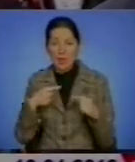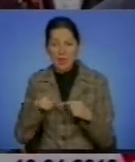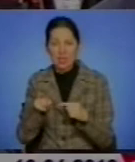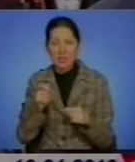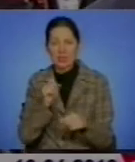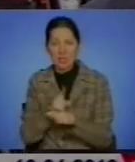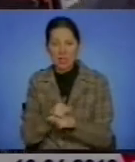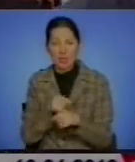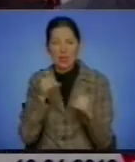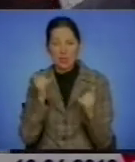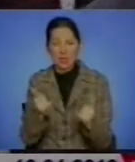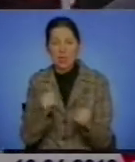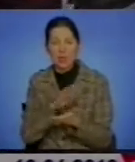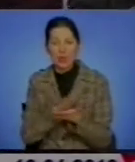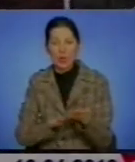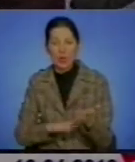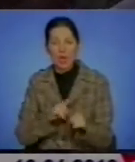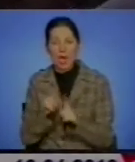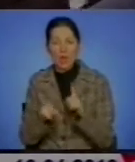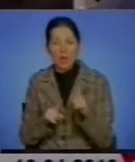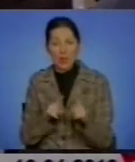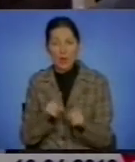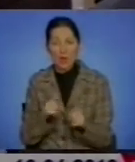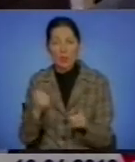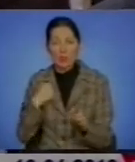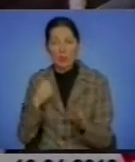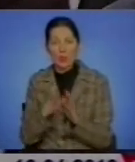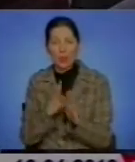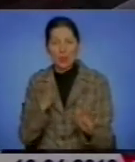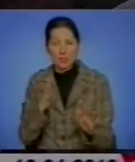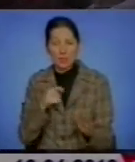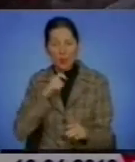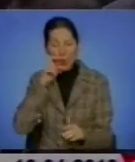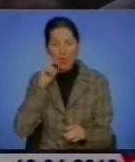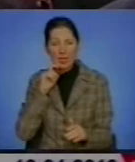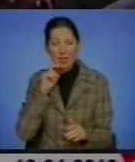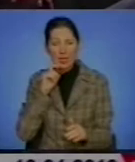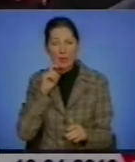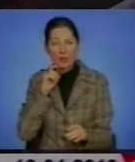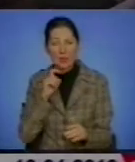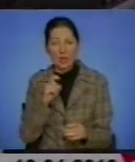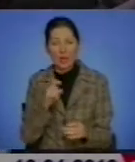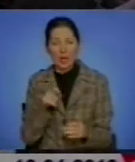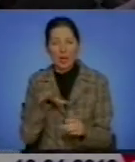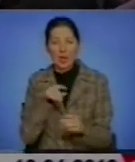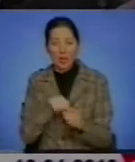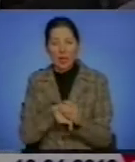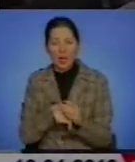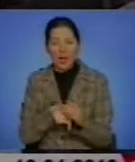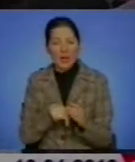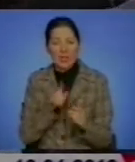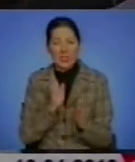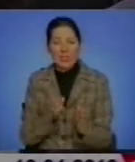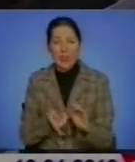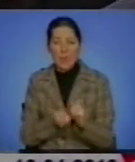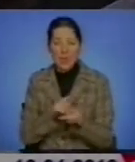Зараз продовжується реформування Збройних сил України. Воно полягає не тільки в, скажімо, переході на